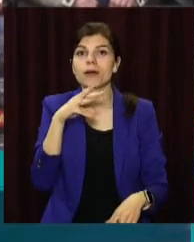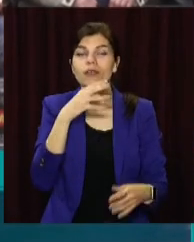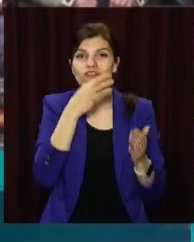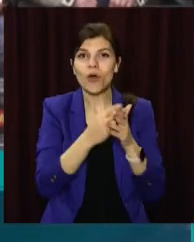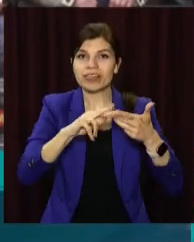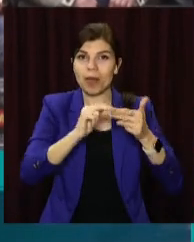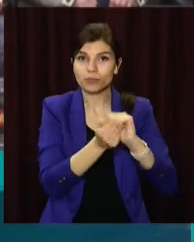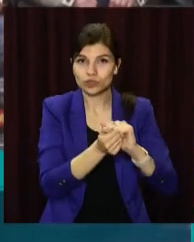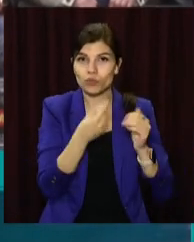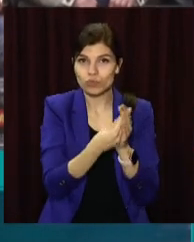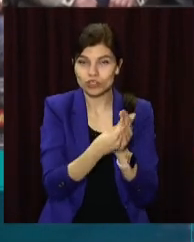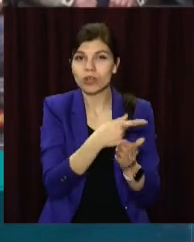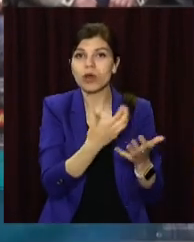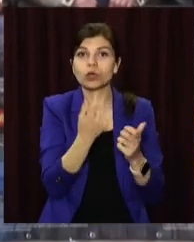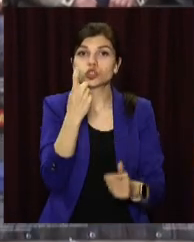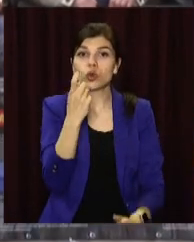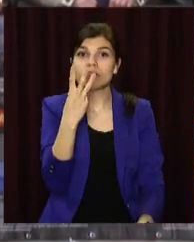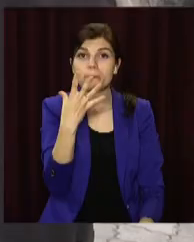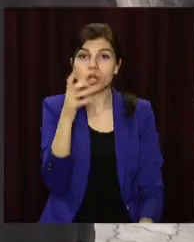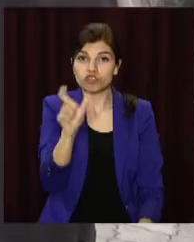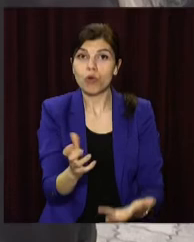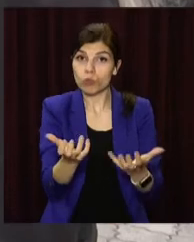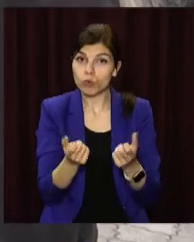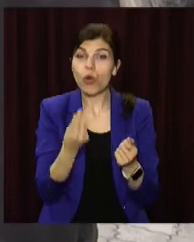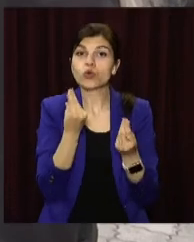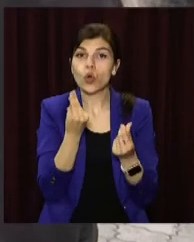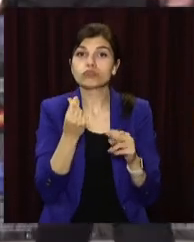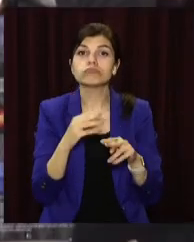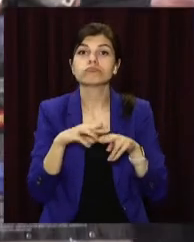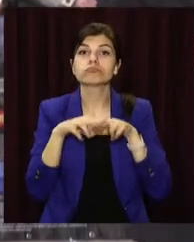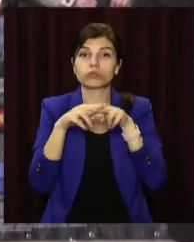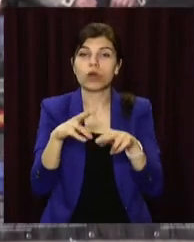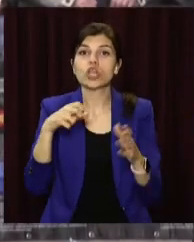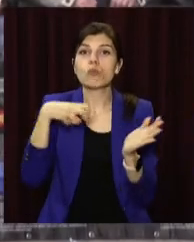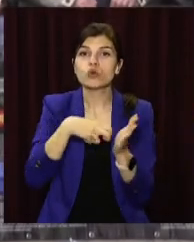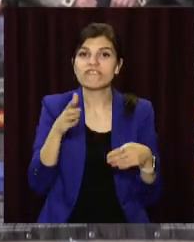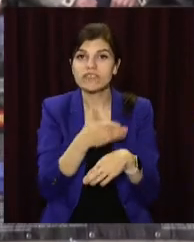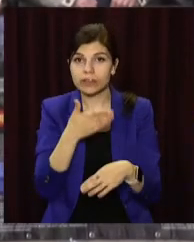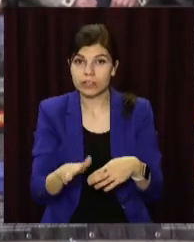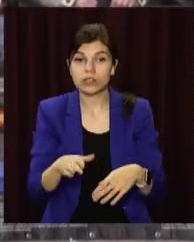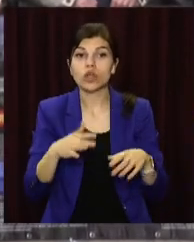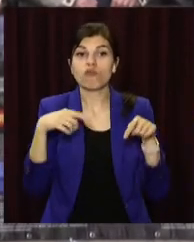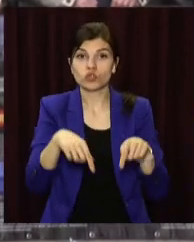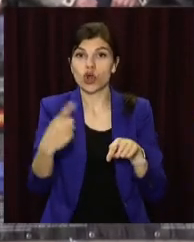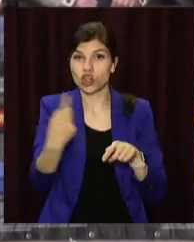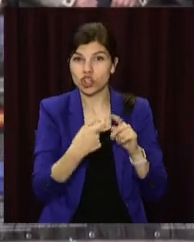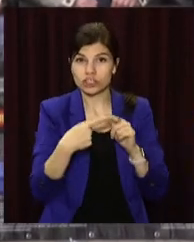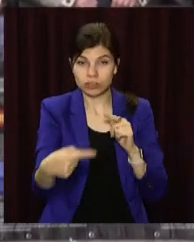В цьому році її отримують 135 осіб. Кошти будуть перераховані на поштове відділення. Вже з цього